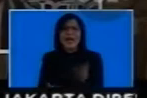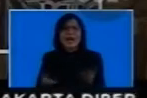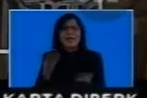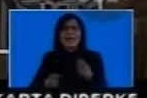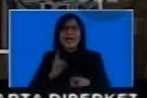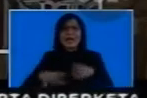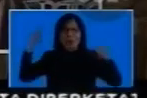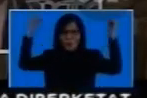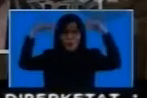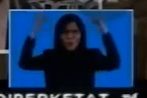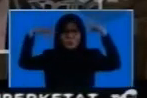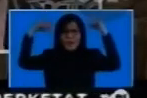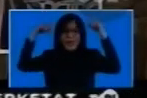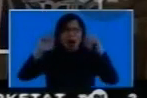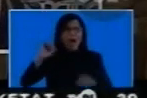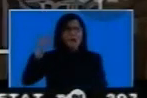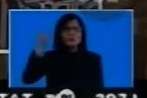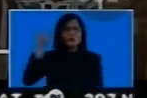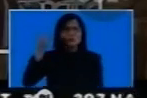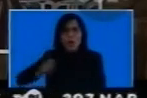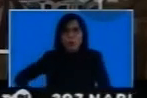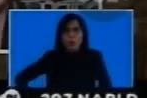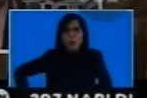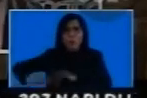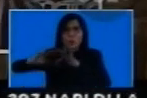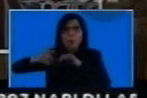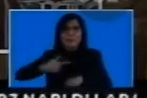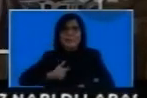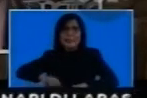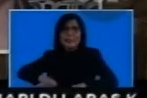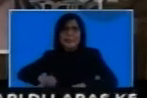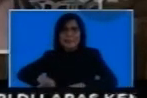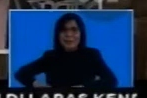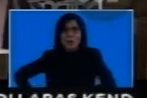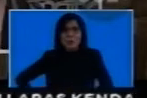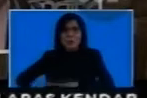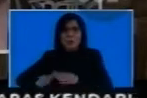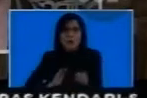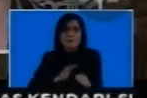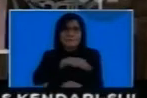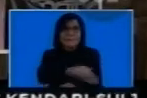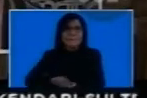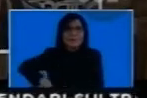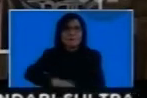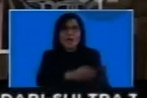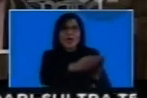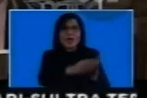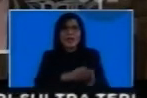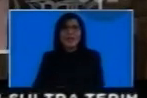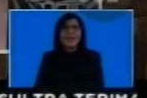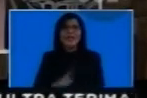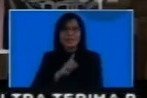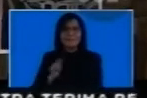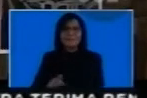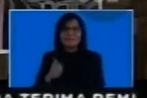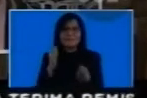kalau hujan juga saya kesulitan di jalan, kadang banjir juga saya akhirnya tertahan dan harus menyeberang sungai untuk bisa